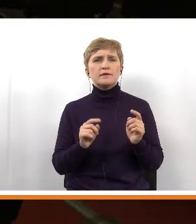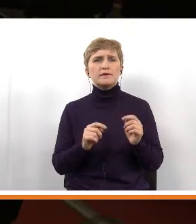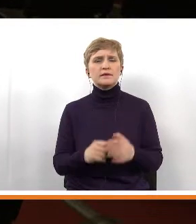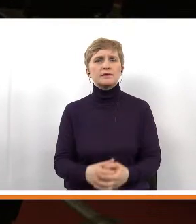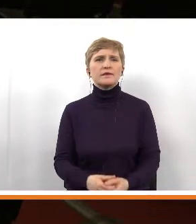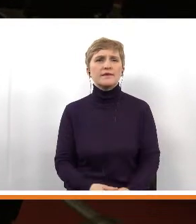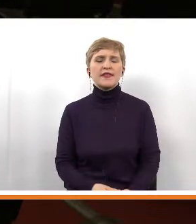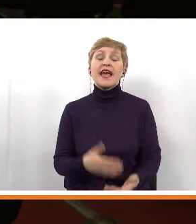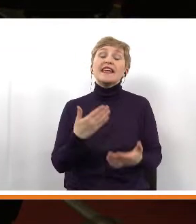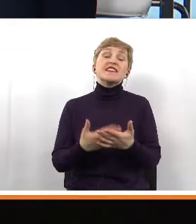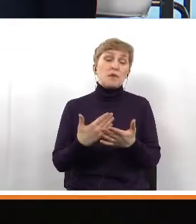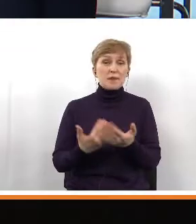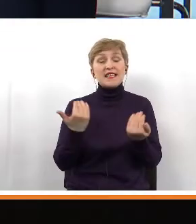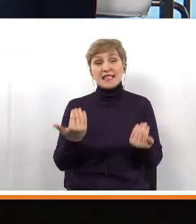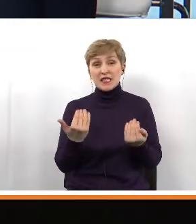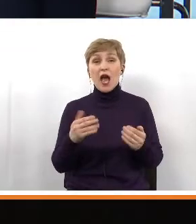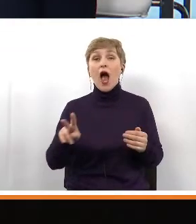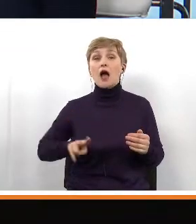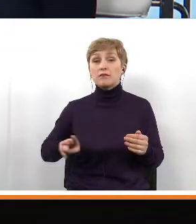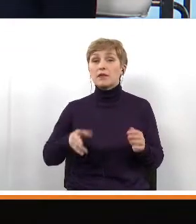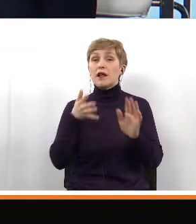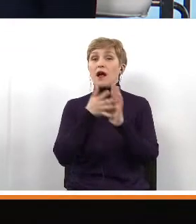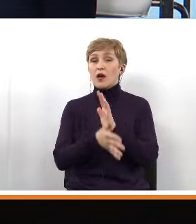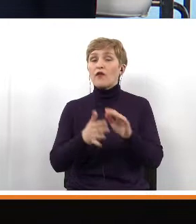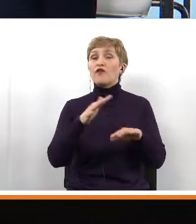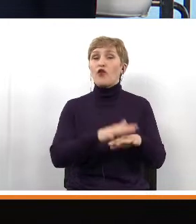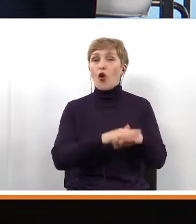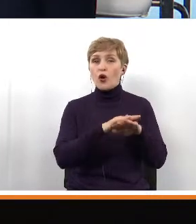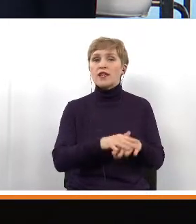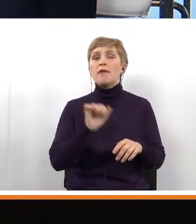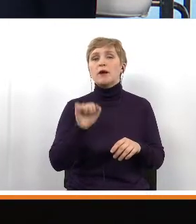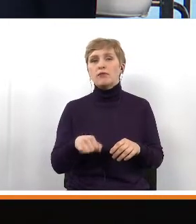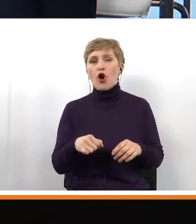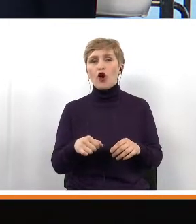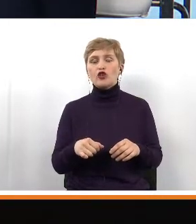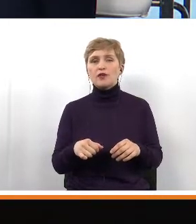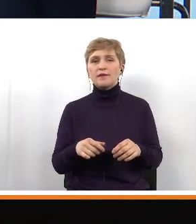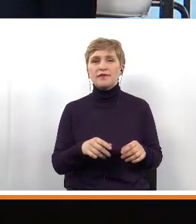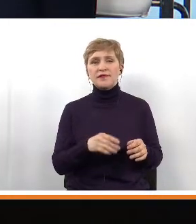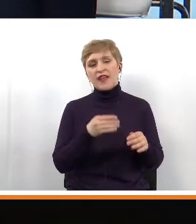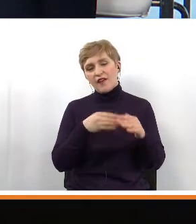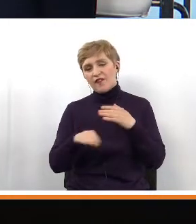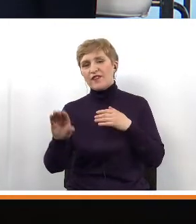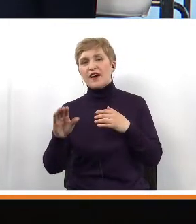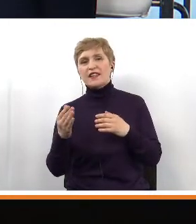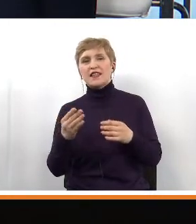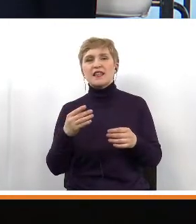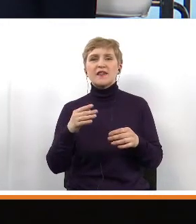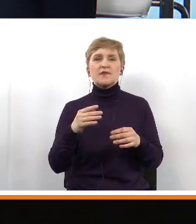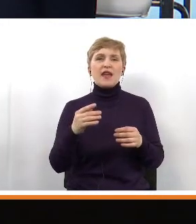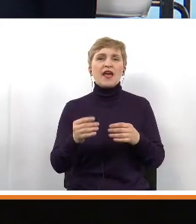Ну, то есть, вот, например, сейчас административные расходы фонда, мы можем выводить инвестиционный доход, но, например,